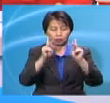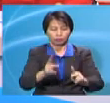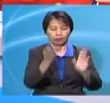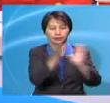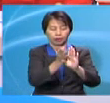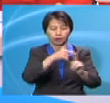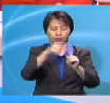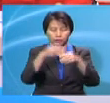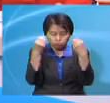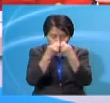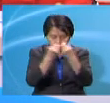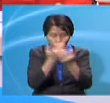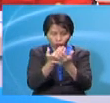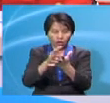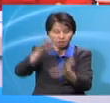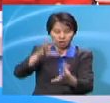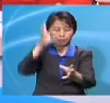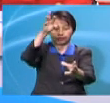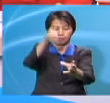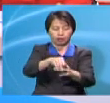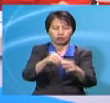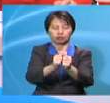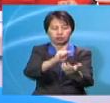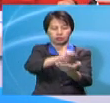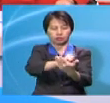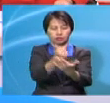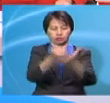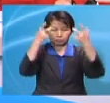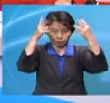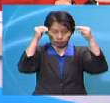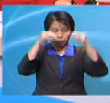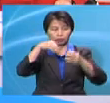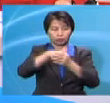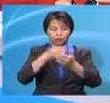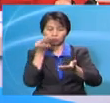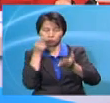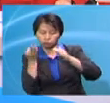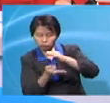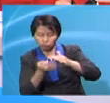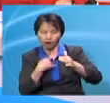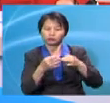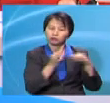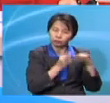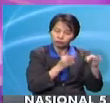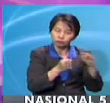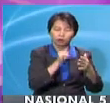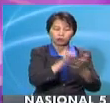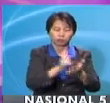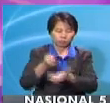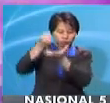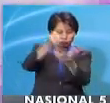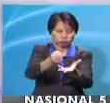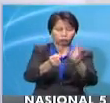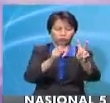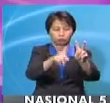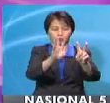bank apabila jumlah Wang yang besar dimasukkan ke dalam akaun perdana menteri dalam dokumen itu ada dijelaskan bahawa sumbangan